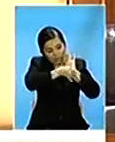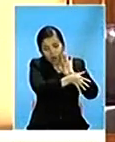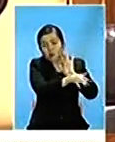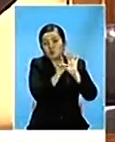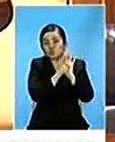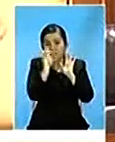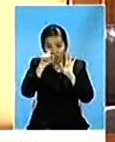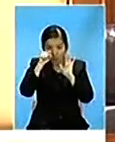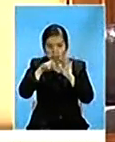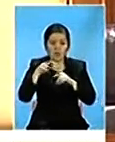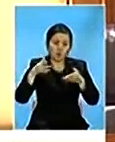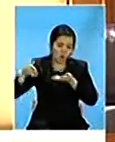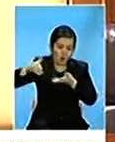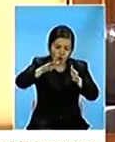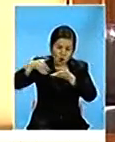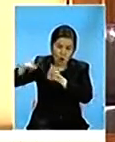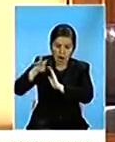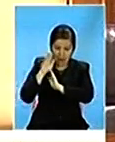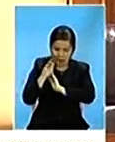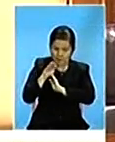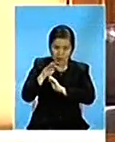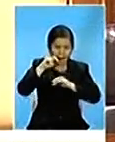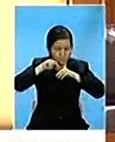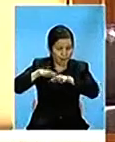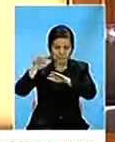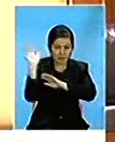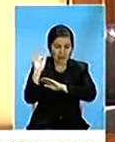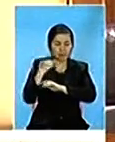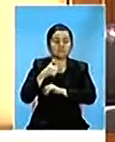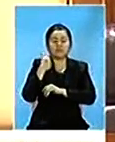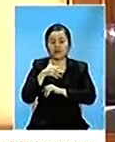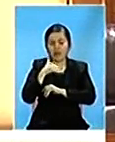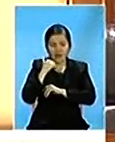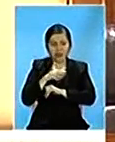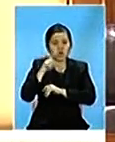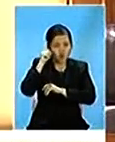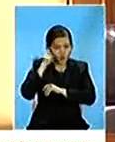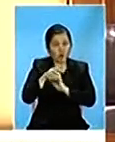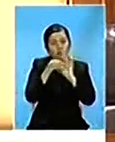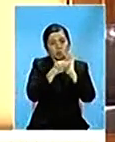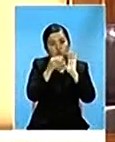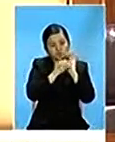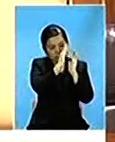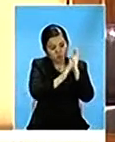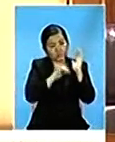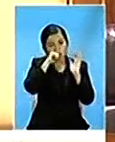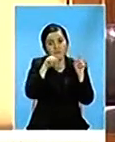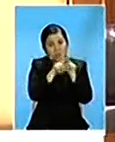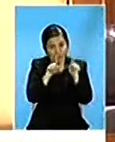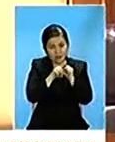ทั้งหลายแหล่นะครับอยู่ในกทมห้ามใช้ในการระบายน้ำนะครับมันไม่ได้นะครับเพราะว่ากทมเป็นส่วนหนึ่งของประเทศนะฮะประเทศจ